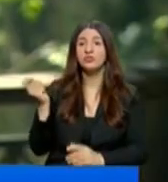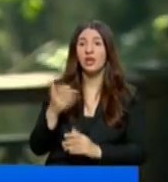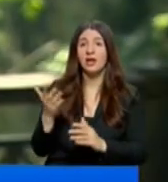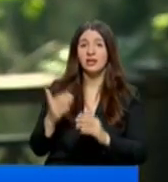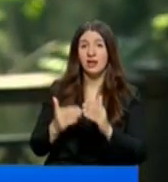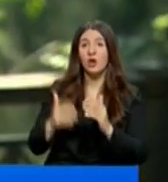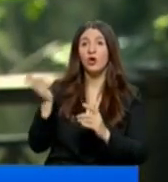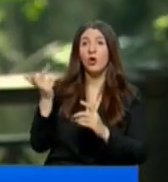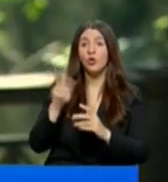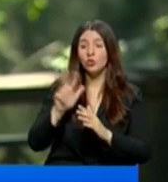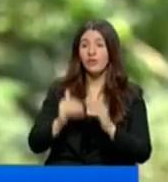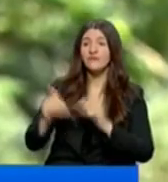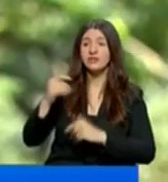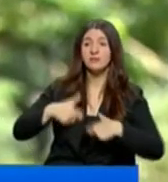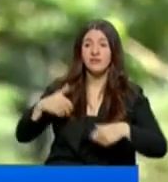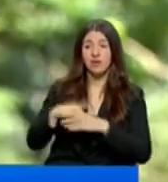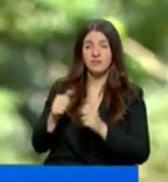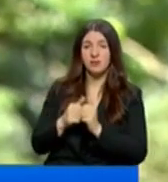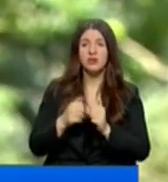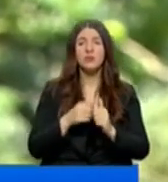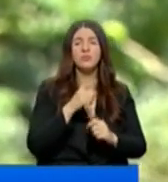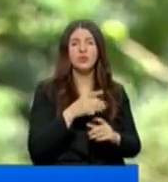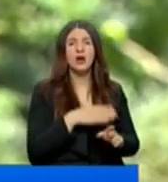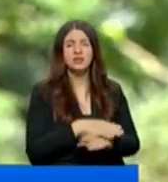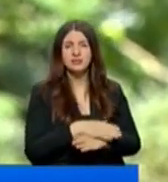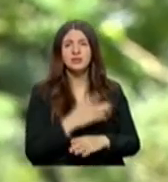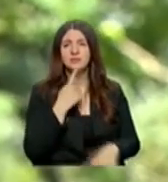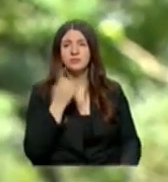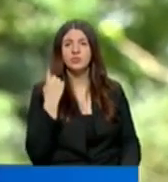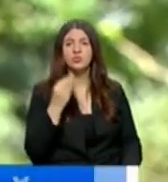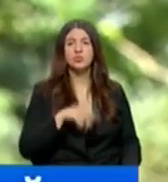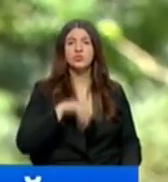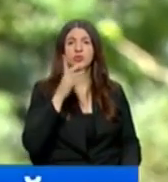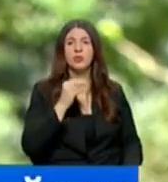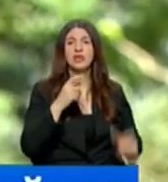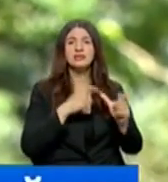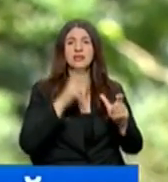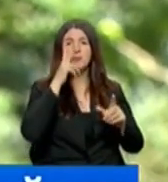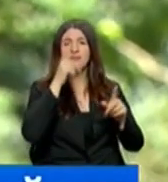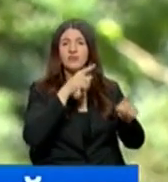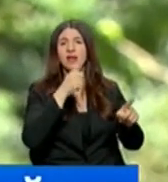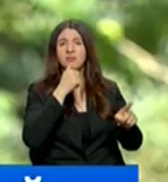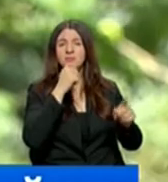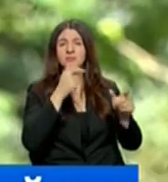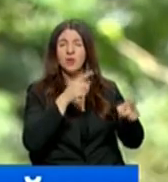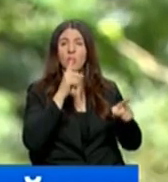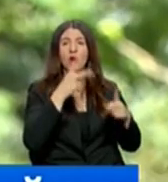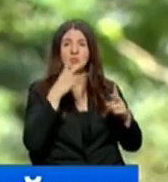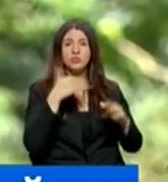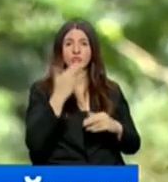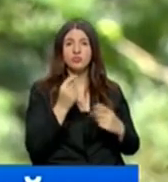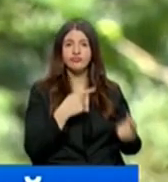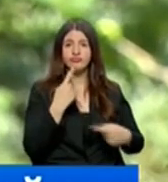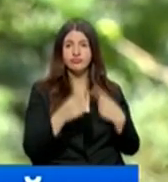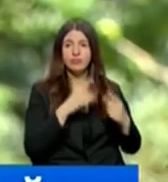milletvekiliyle. 30'un üzerinde evet. milletvekiliyle evet. gittiniz. Bu aslında geçtiğimiz yıl çok gündem olan Sedat Pek'in açıklamalarından sonra da evet. çok